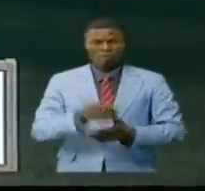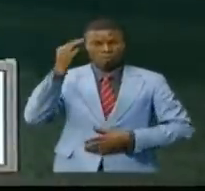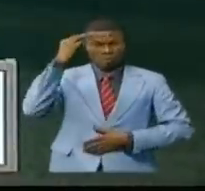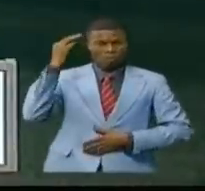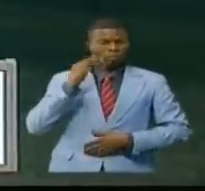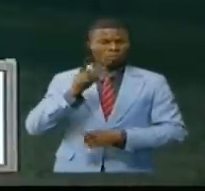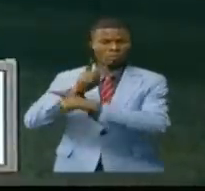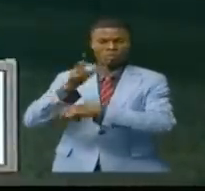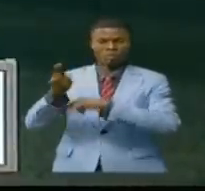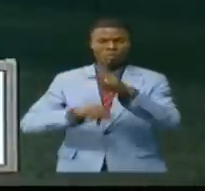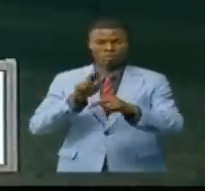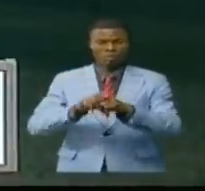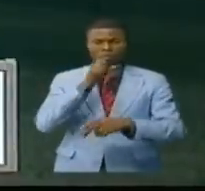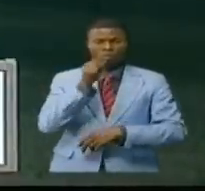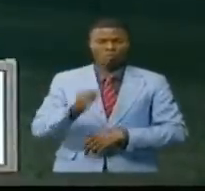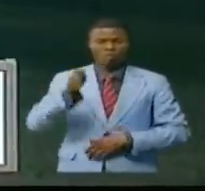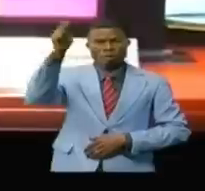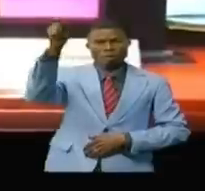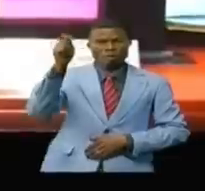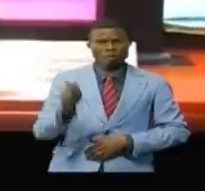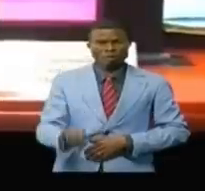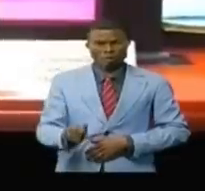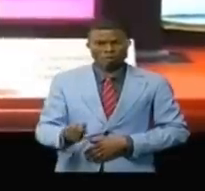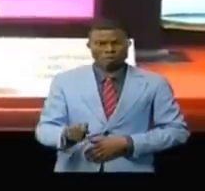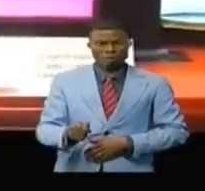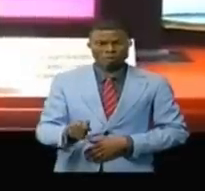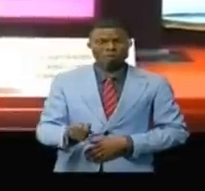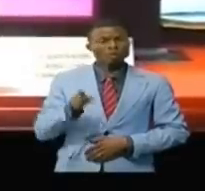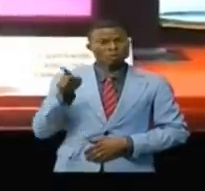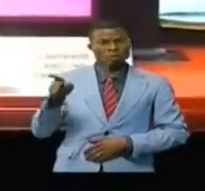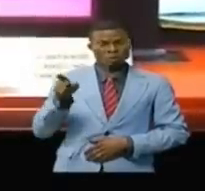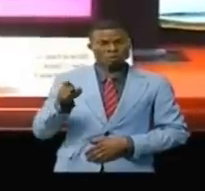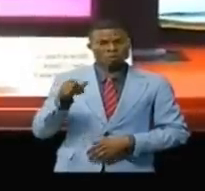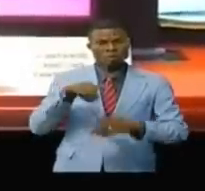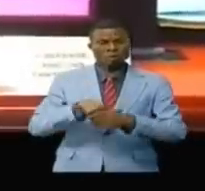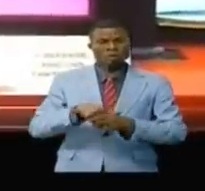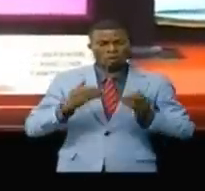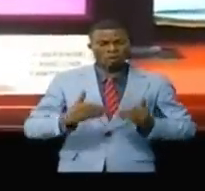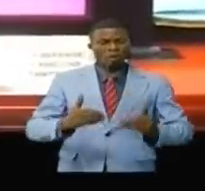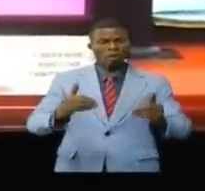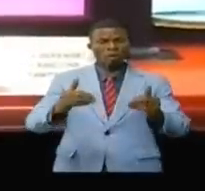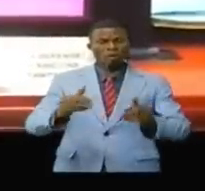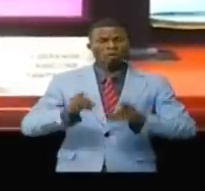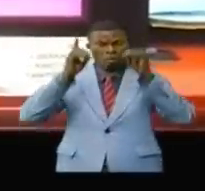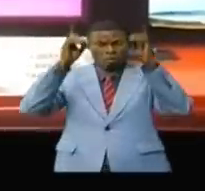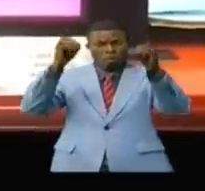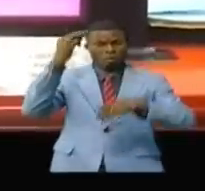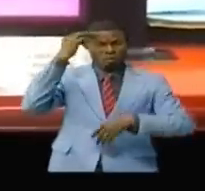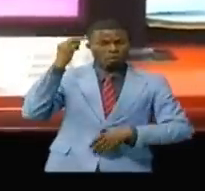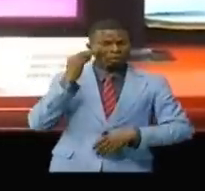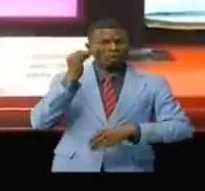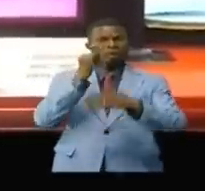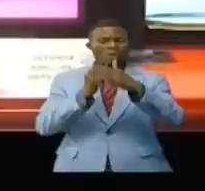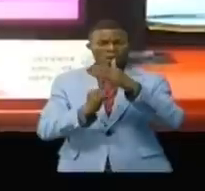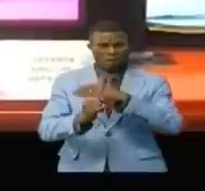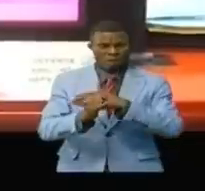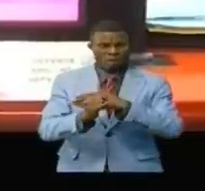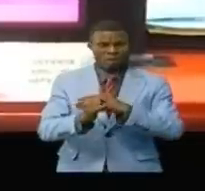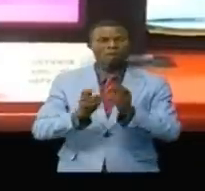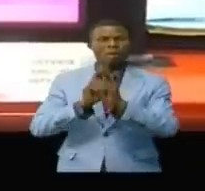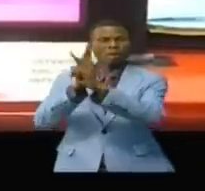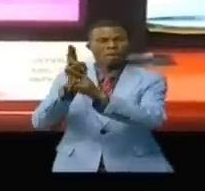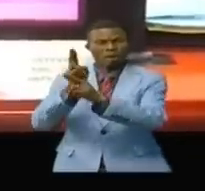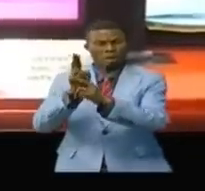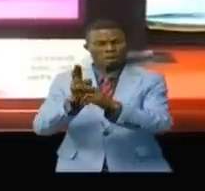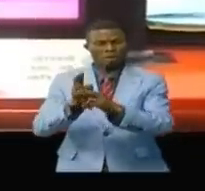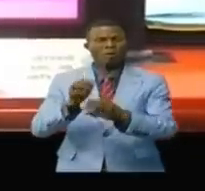de la Défense nationale et ancien combattant a quant à lui, dans la prolongation du ministre de l'Intérieur, présenté la